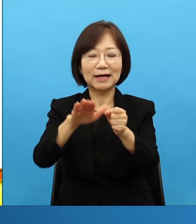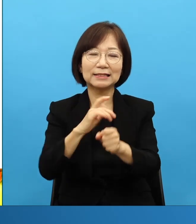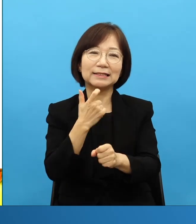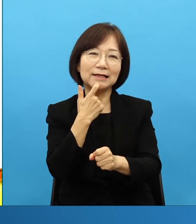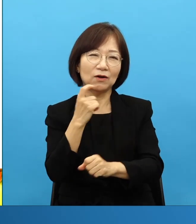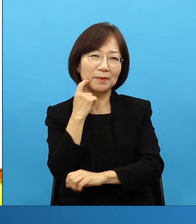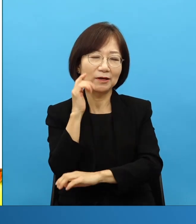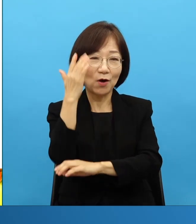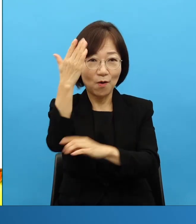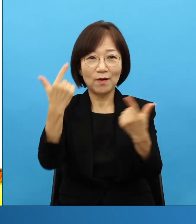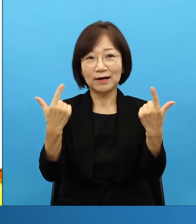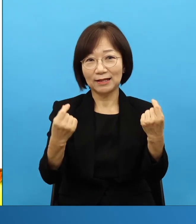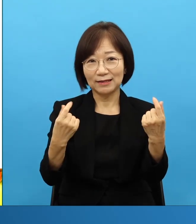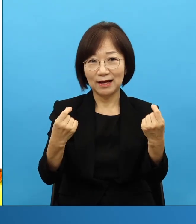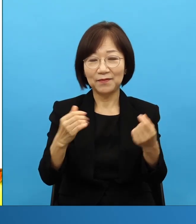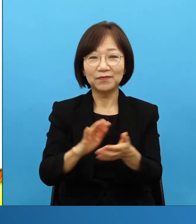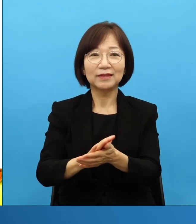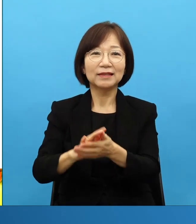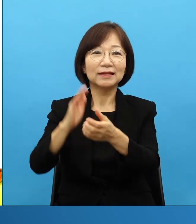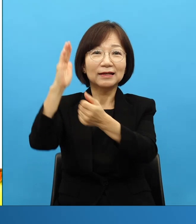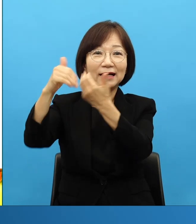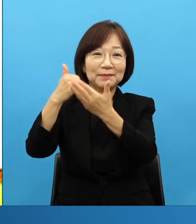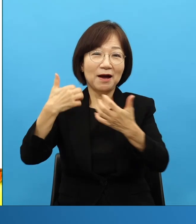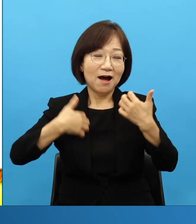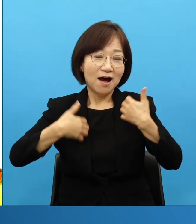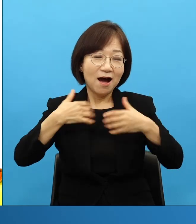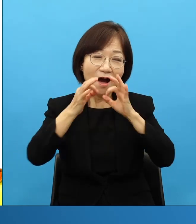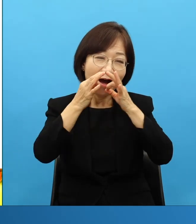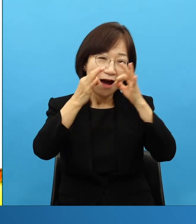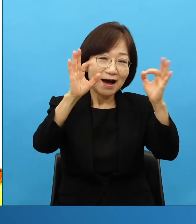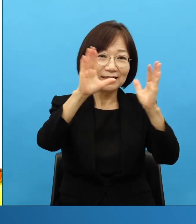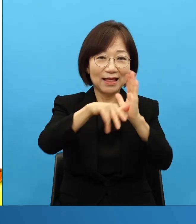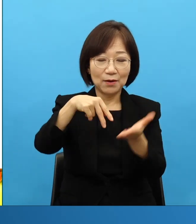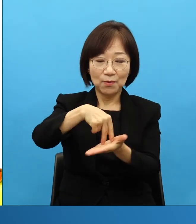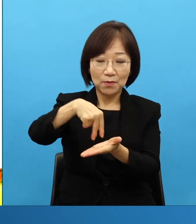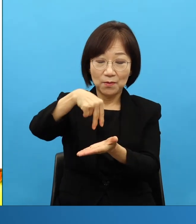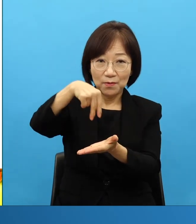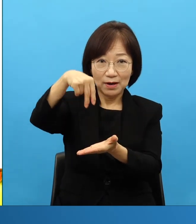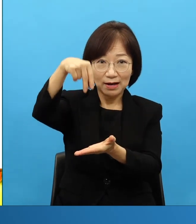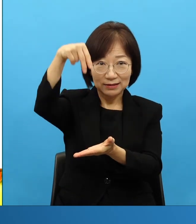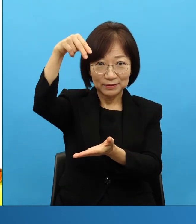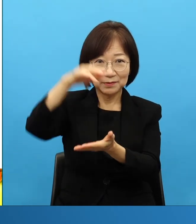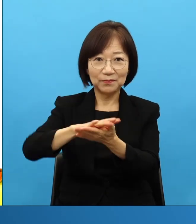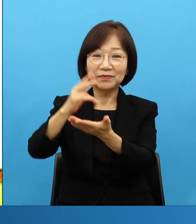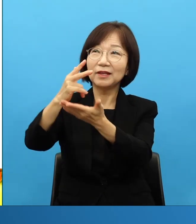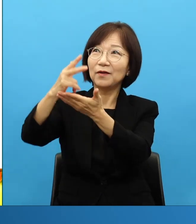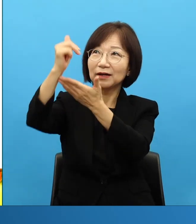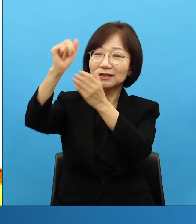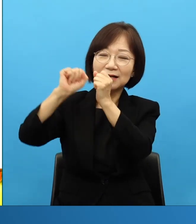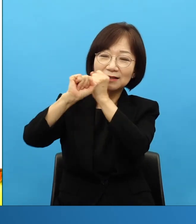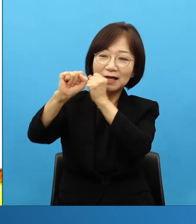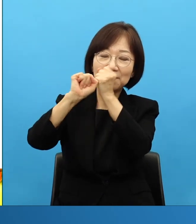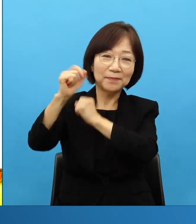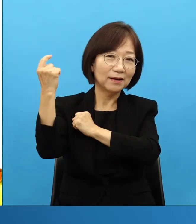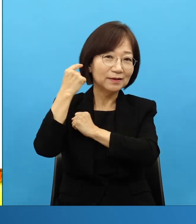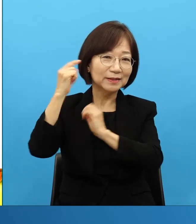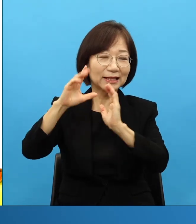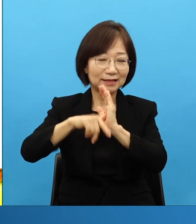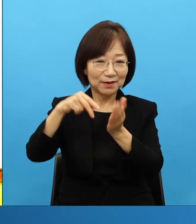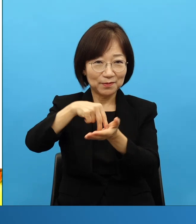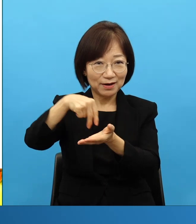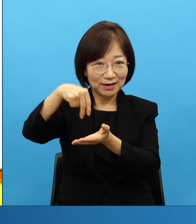영화로다. 하나님께서 즐거운 함성 중에 올라가시며 여호와께서 나팔 소리 중에